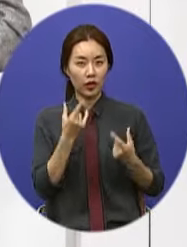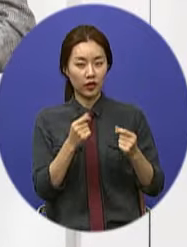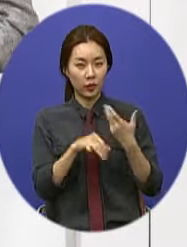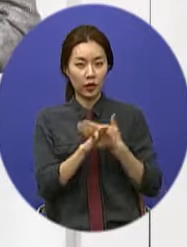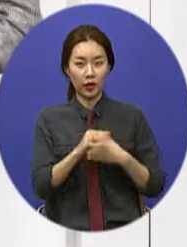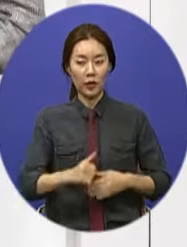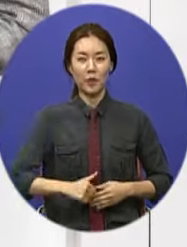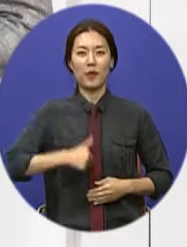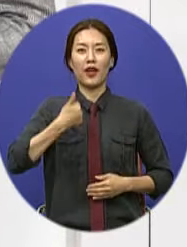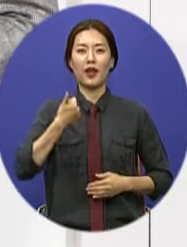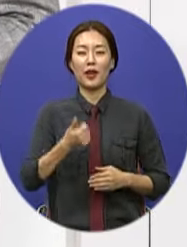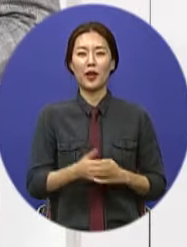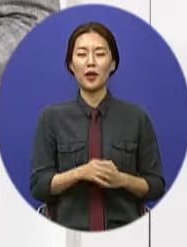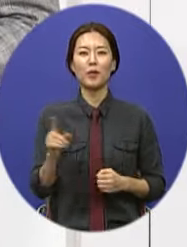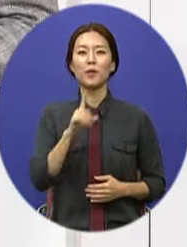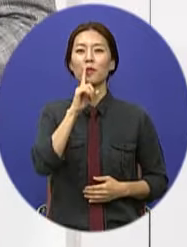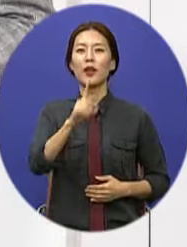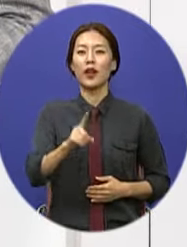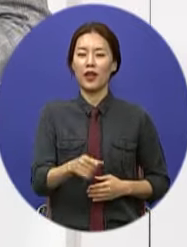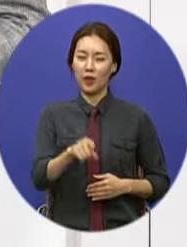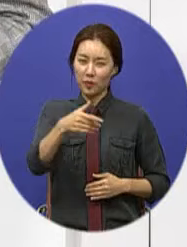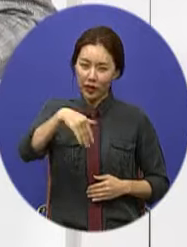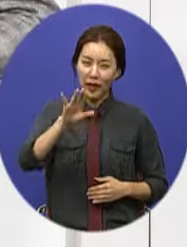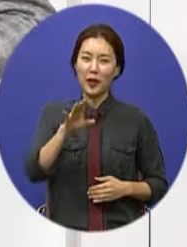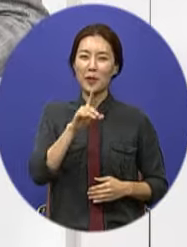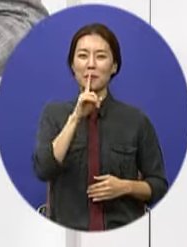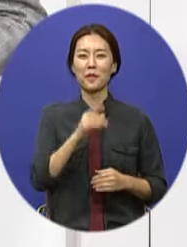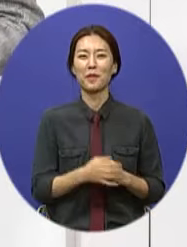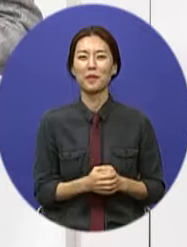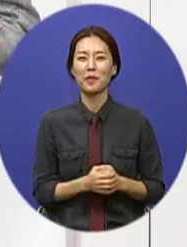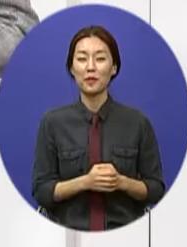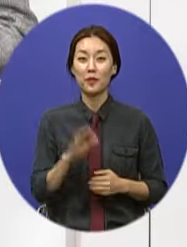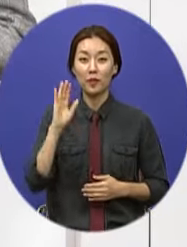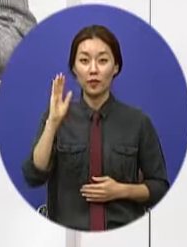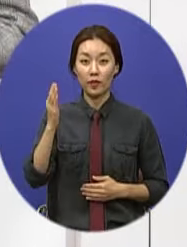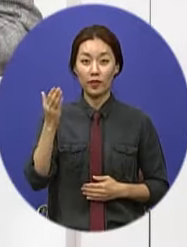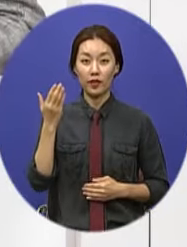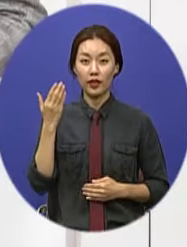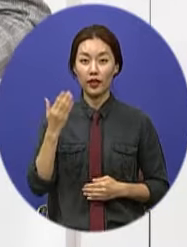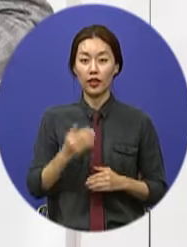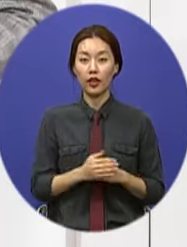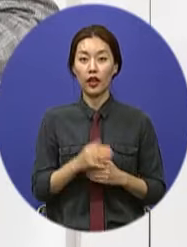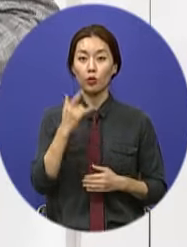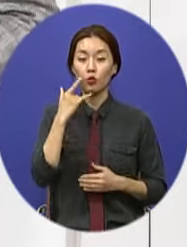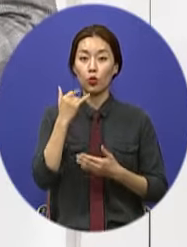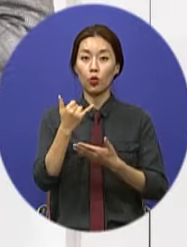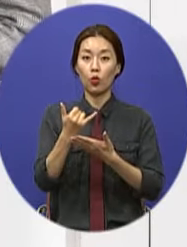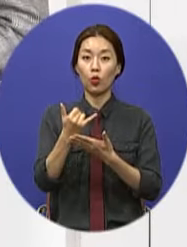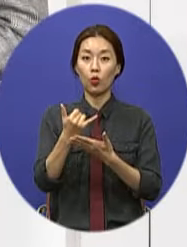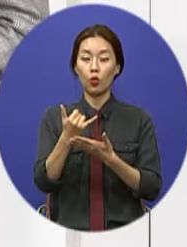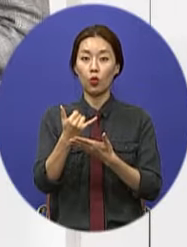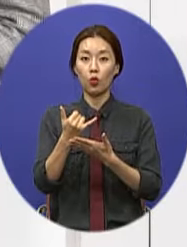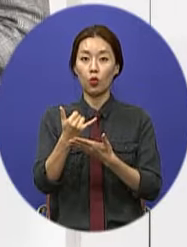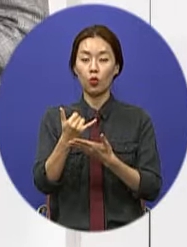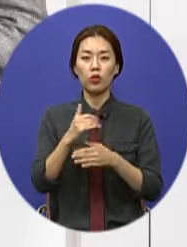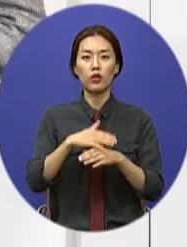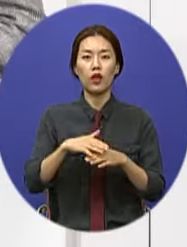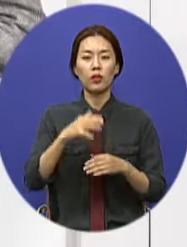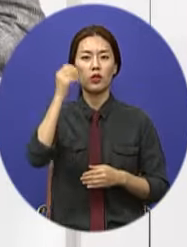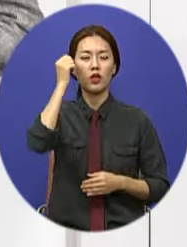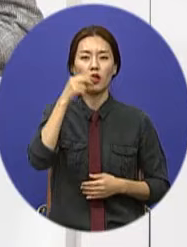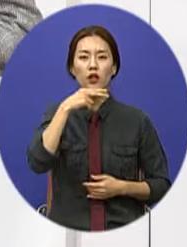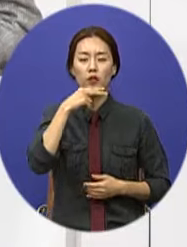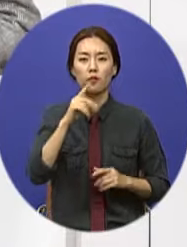같으면은 무슨 소리야? 도대체 이제는 가야지. 근데 요즘에 사실 그 부모를 망각하고 살아가는